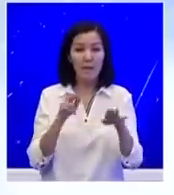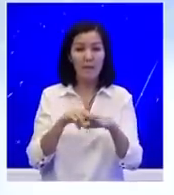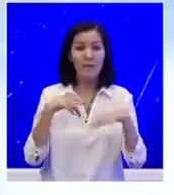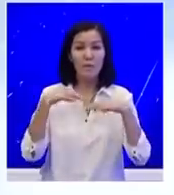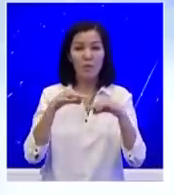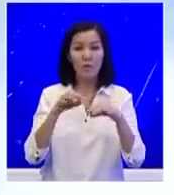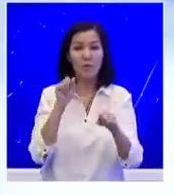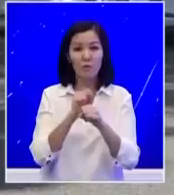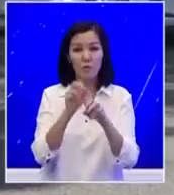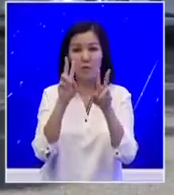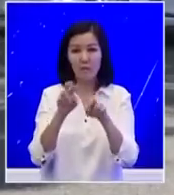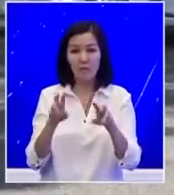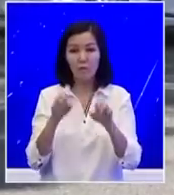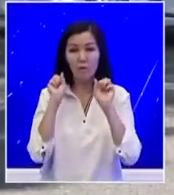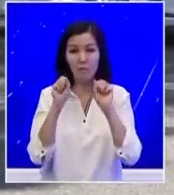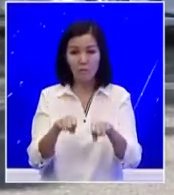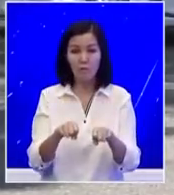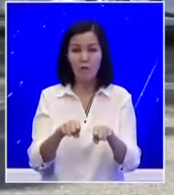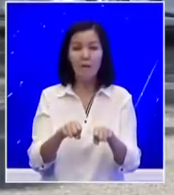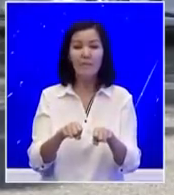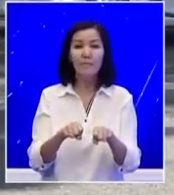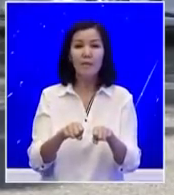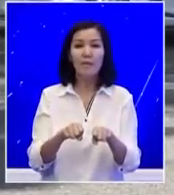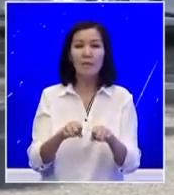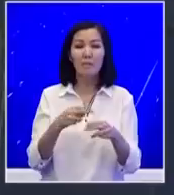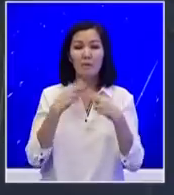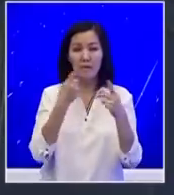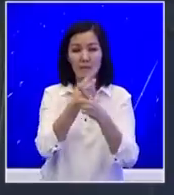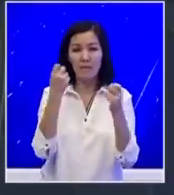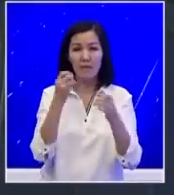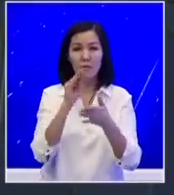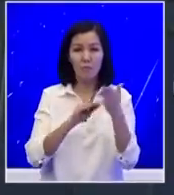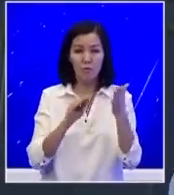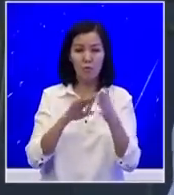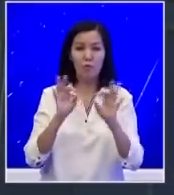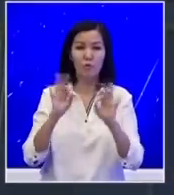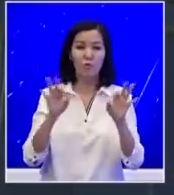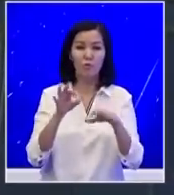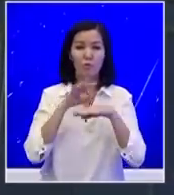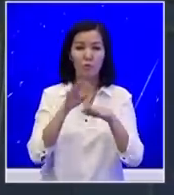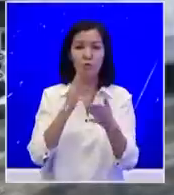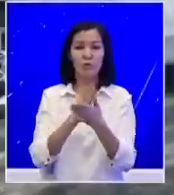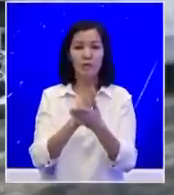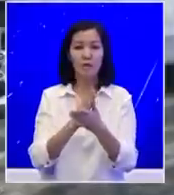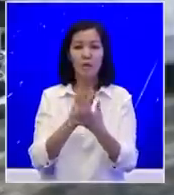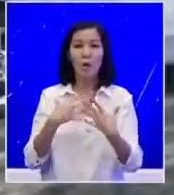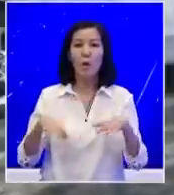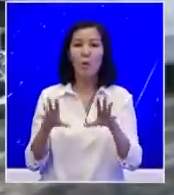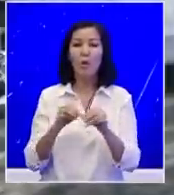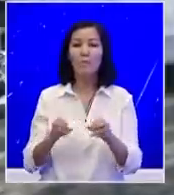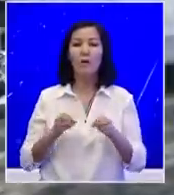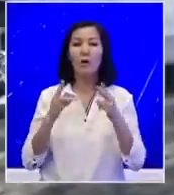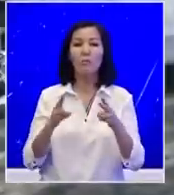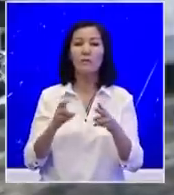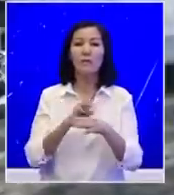көліктерді тоқтатып, тексеруге құқылы. Қажет болған жағдайда ескерту жасап, түсіндірме жұмыстарын да жүргізеді. Қоғамдық қауіпсіздік қамтамасыз ету